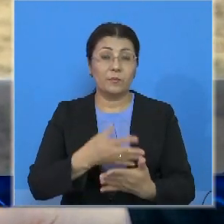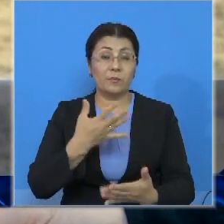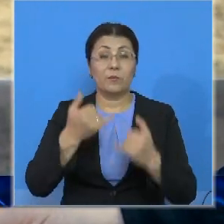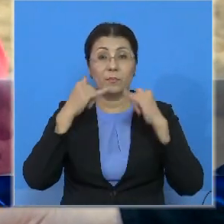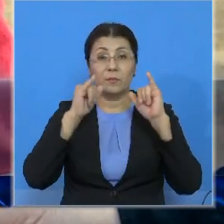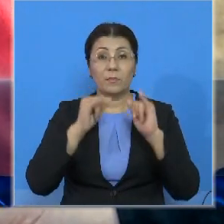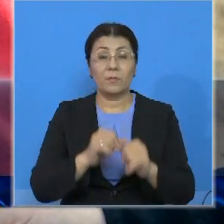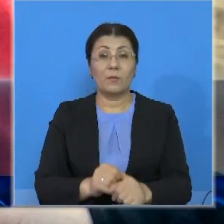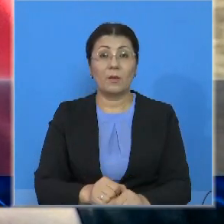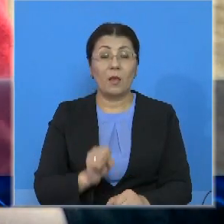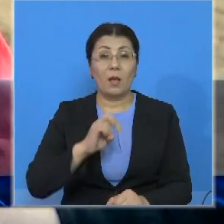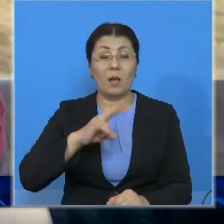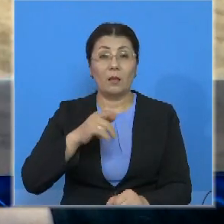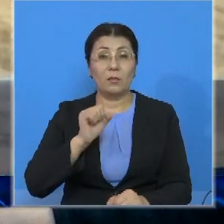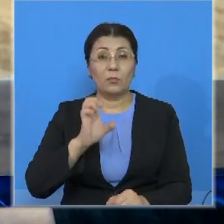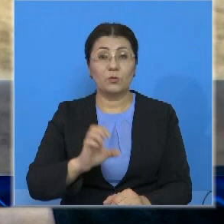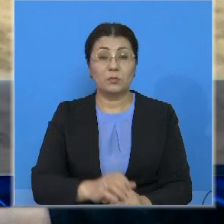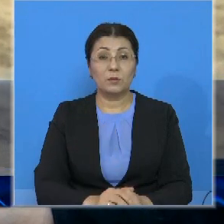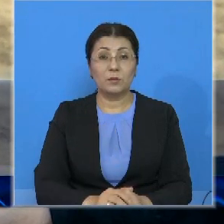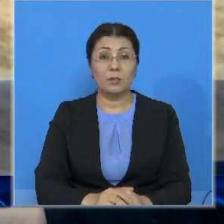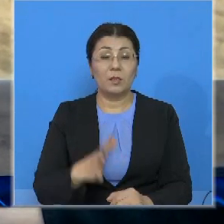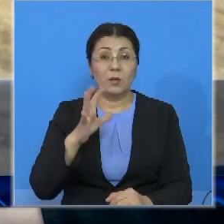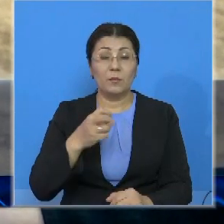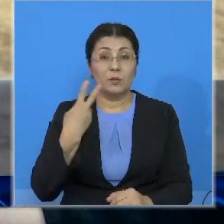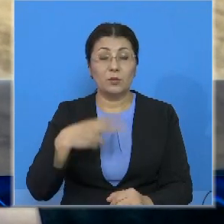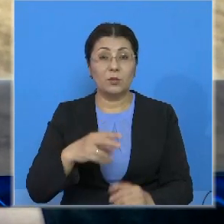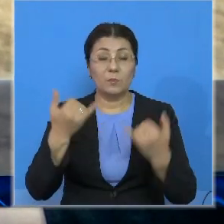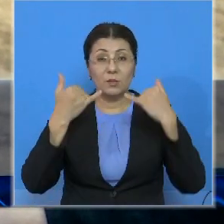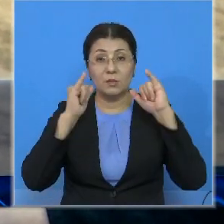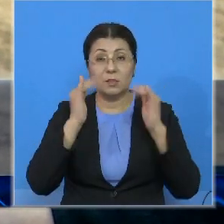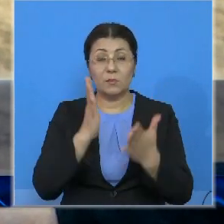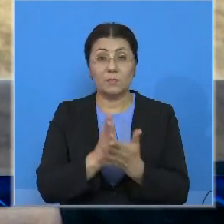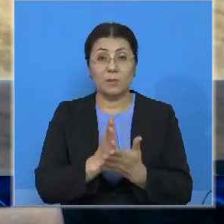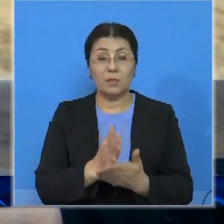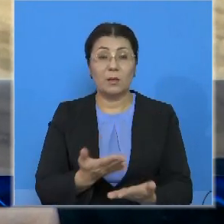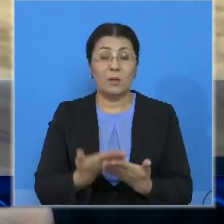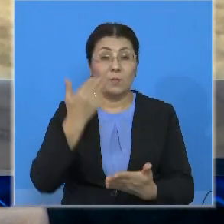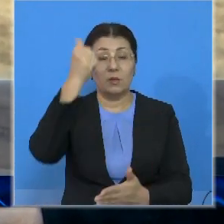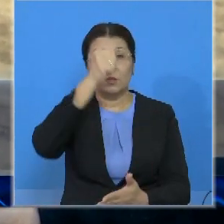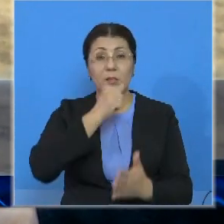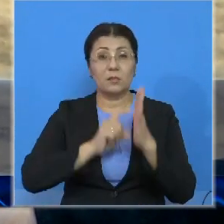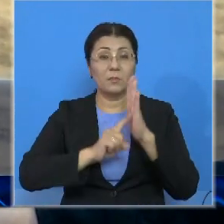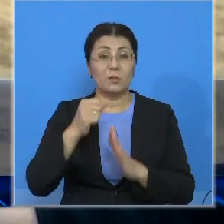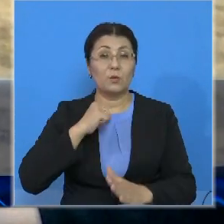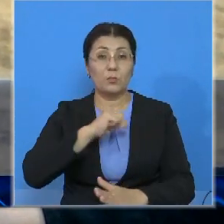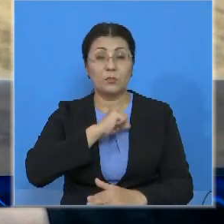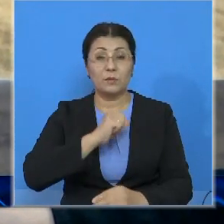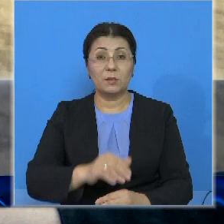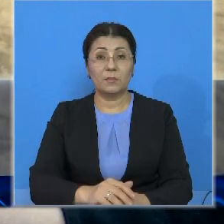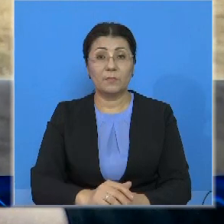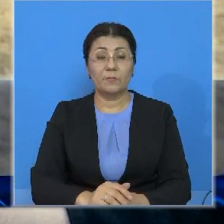қара, Абердин Ангус тұқымы. Қазір 520 басымыз бар. Былтырдан бастап, біз өзіміздің